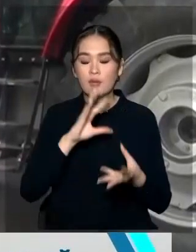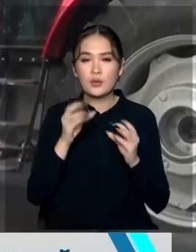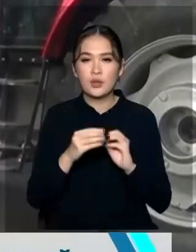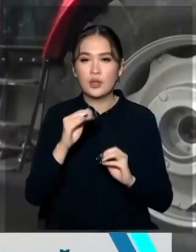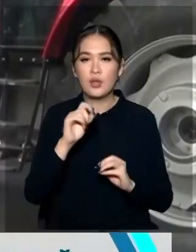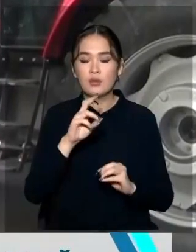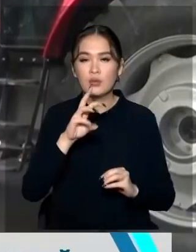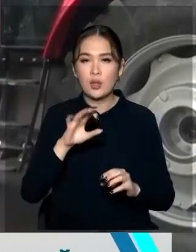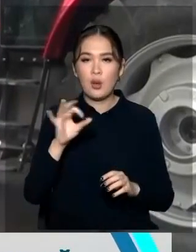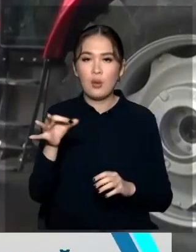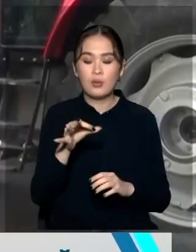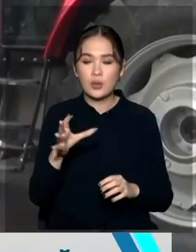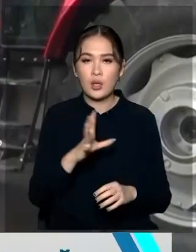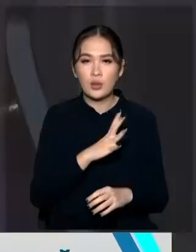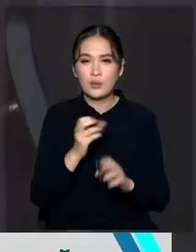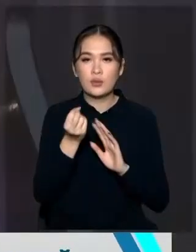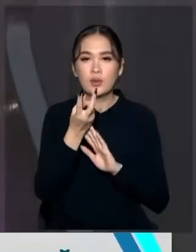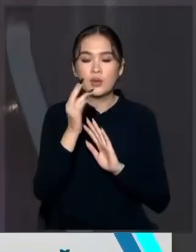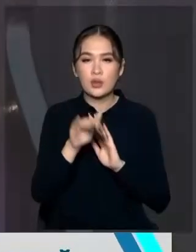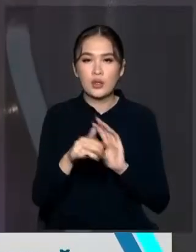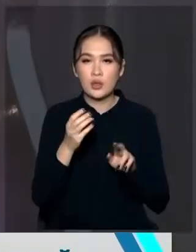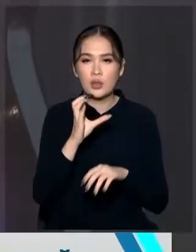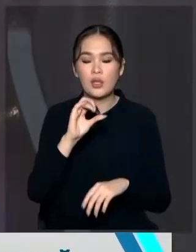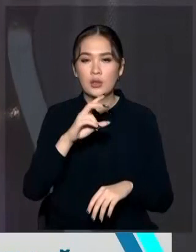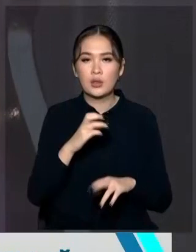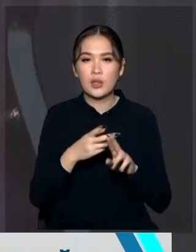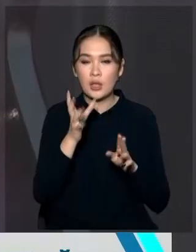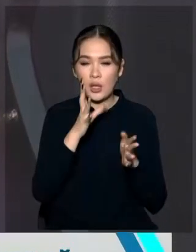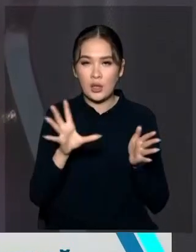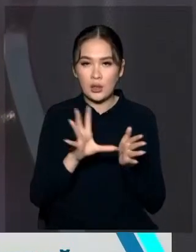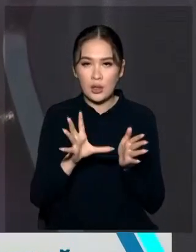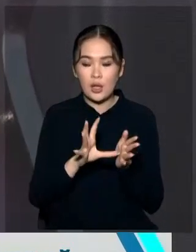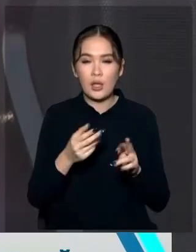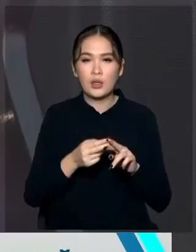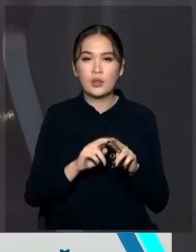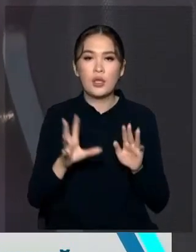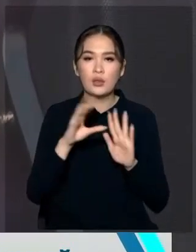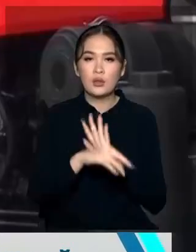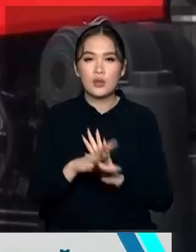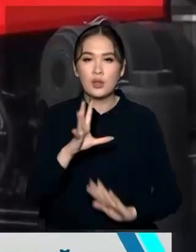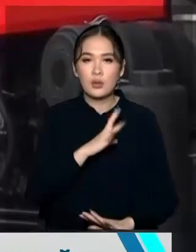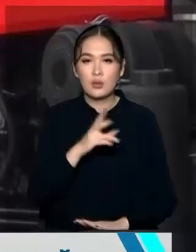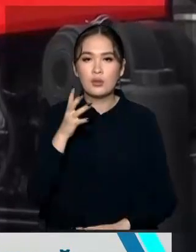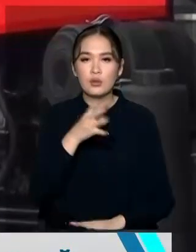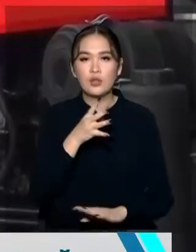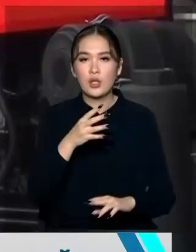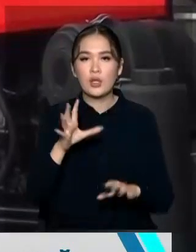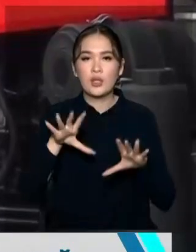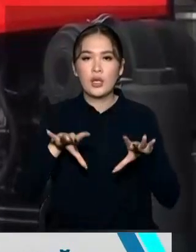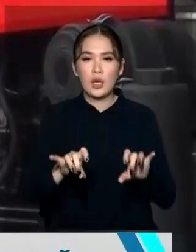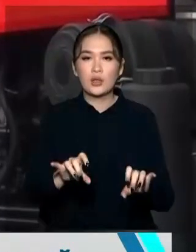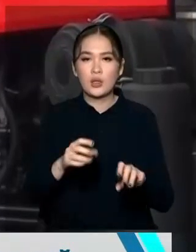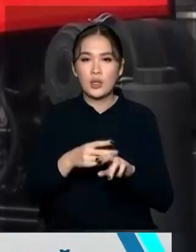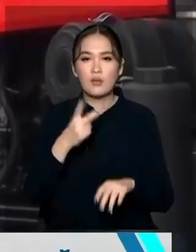области насчитывается более 12 тысяч единиц сельскохозяйственной техники, в том числе и 4,5 тысячи тракторов.